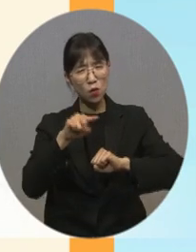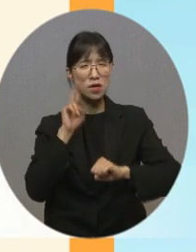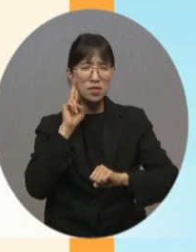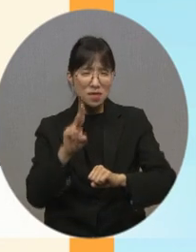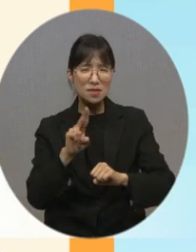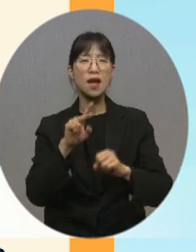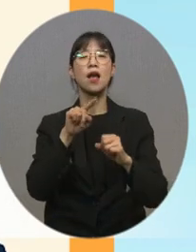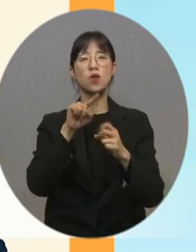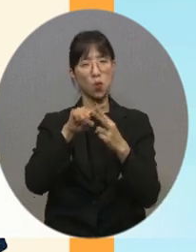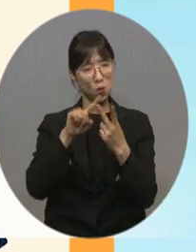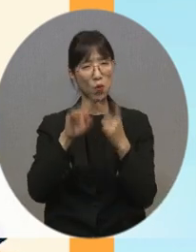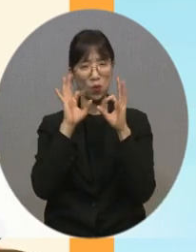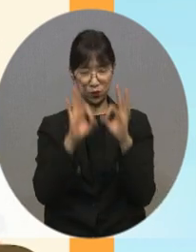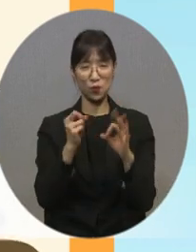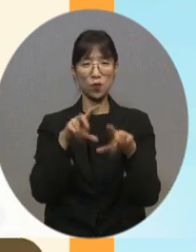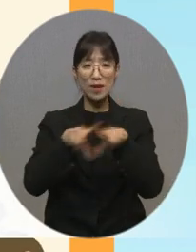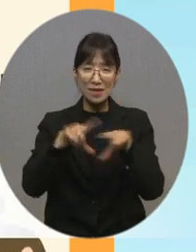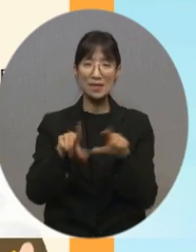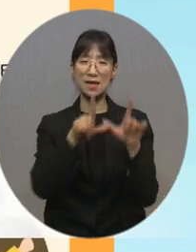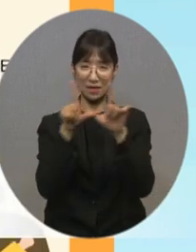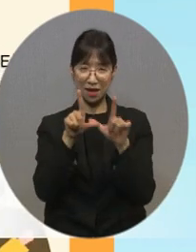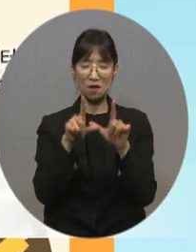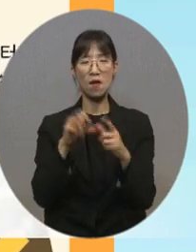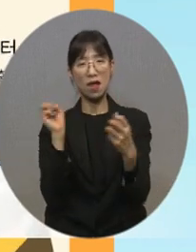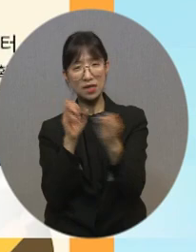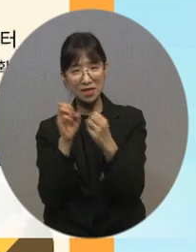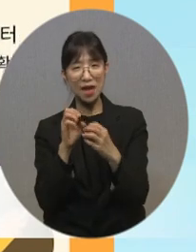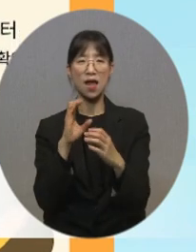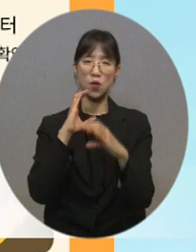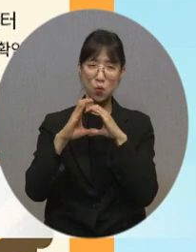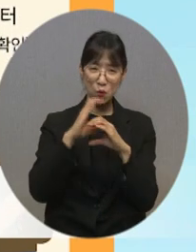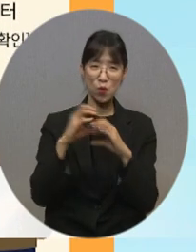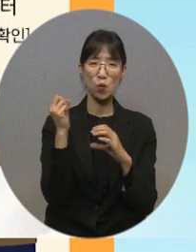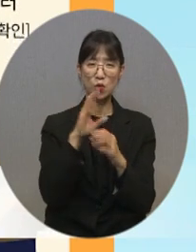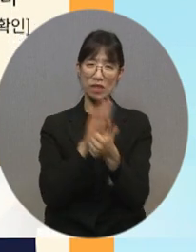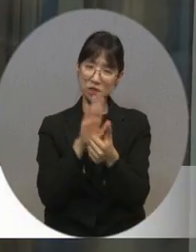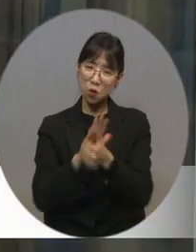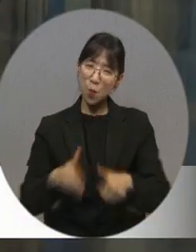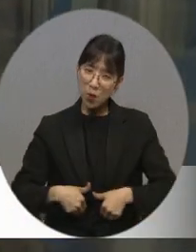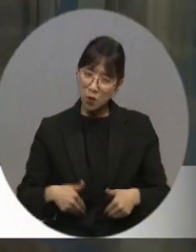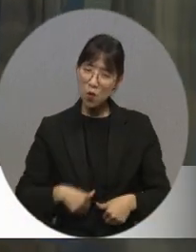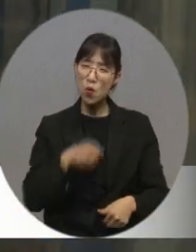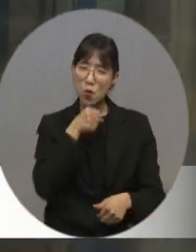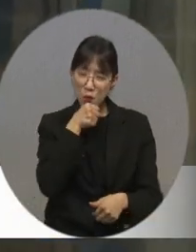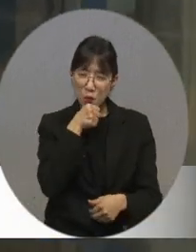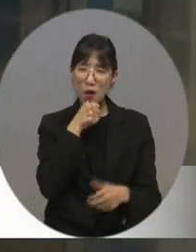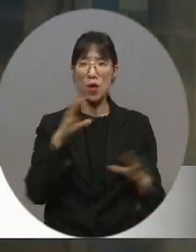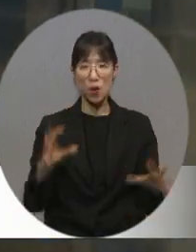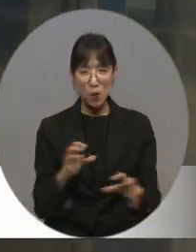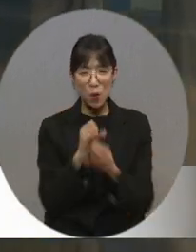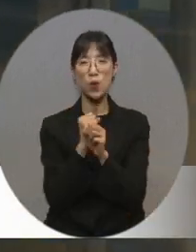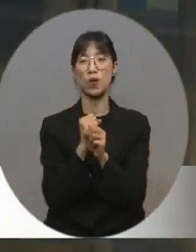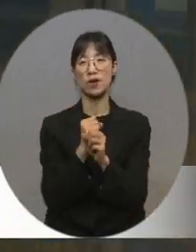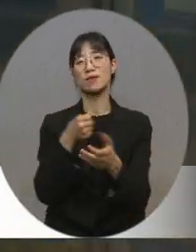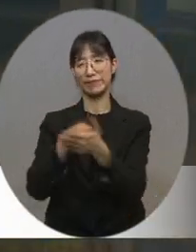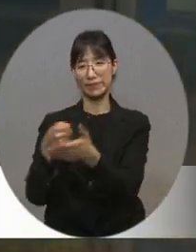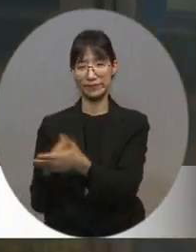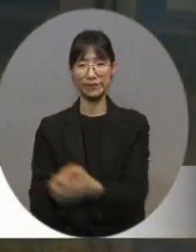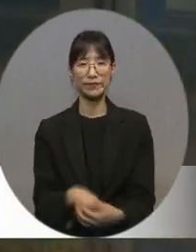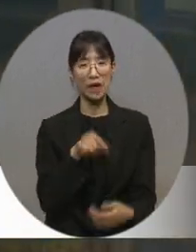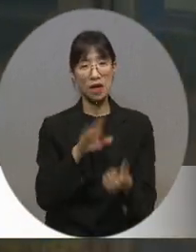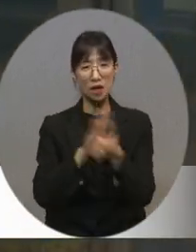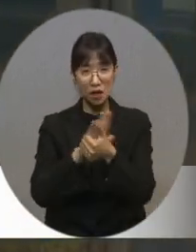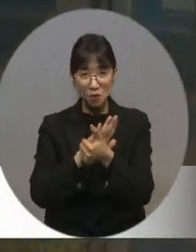하며 일상생활 능력 의사소통 능력 지원 필요도를 종합해 선정할 예정입니다이 서비스를